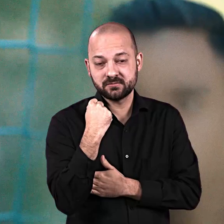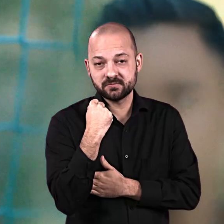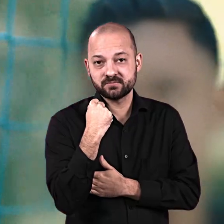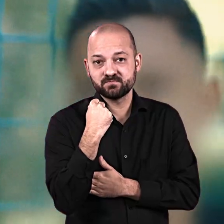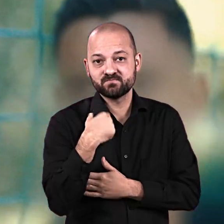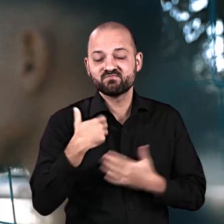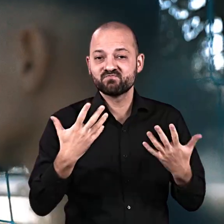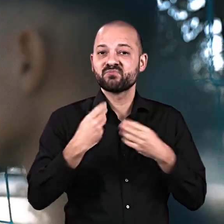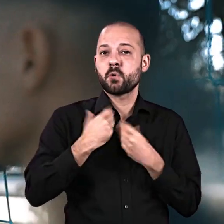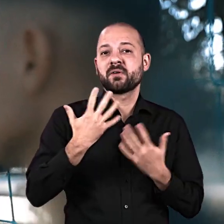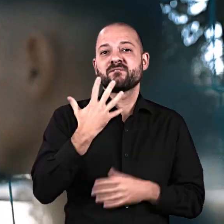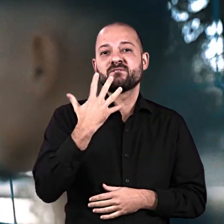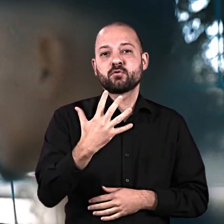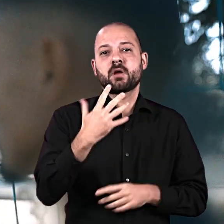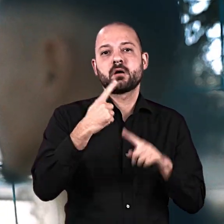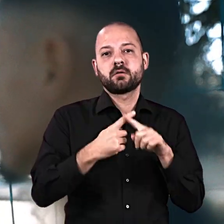rechtskräftig verurteilt